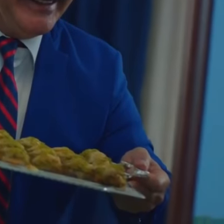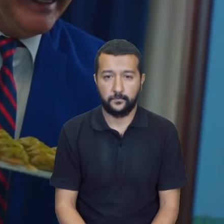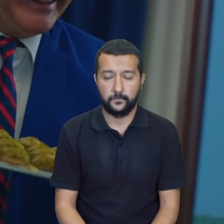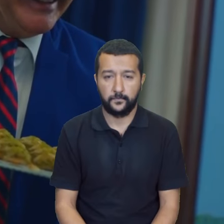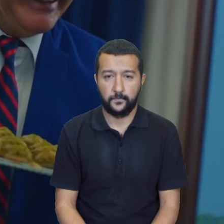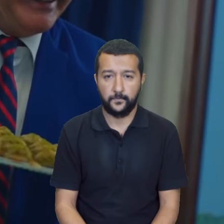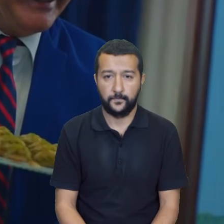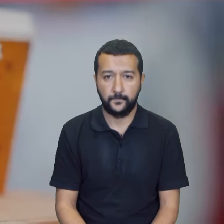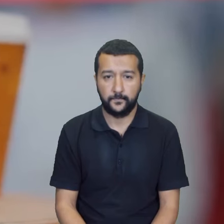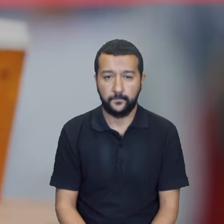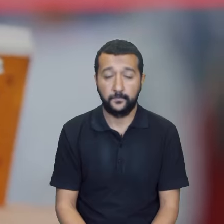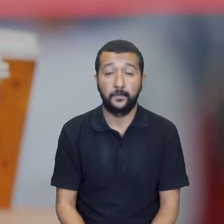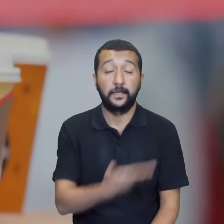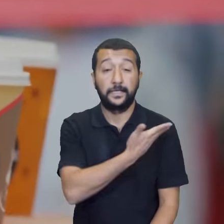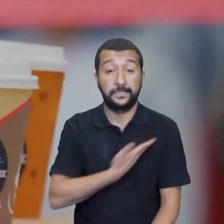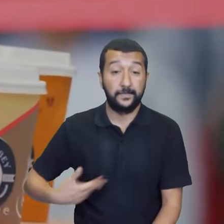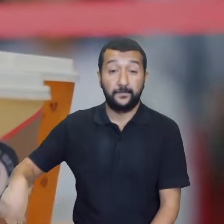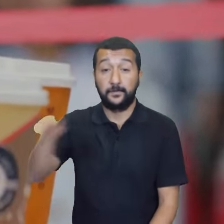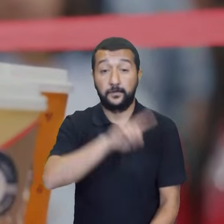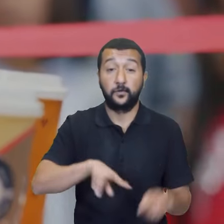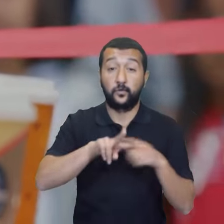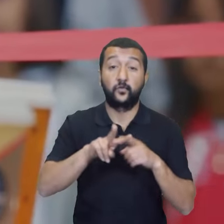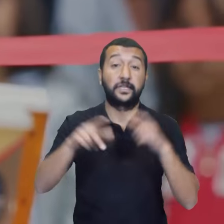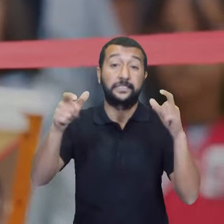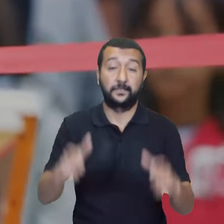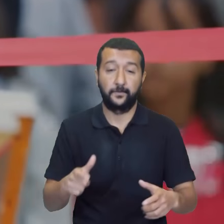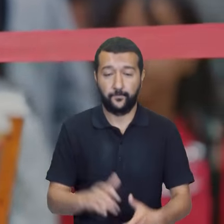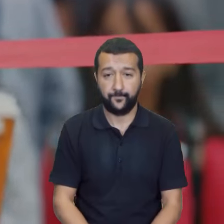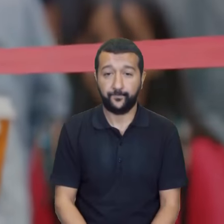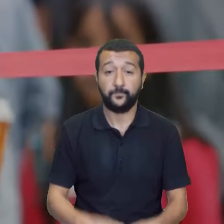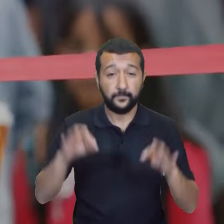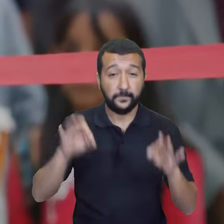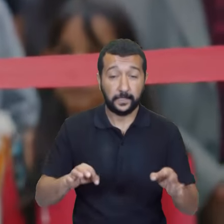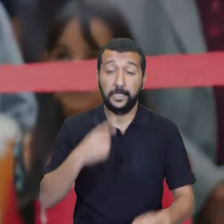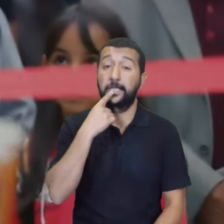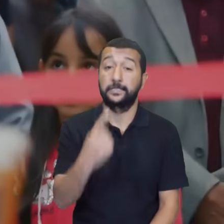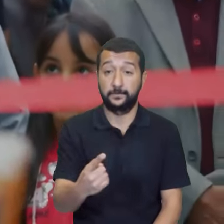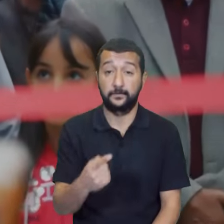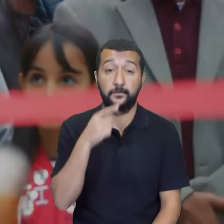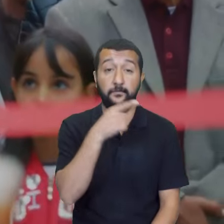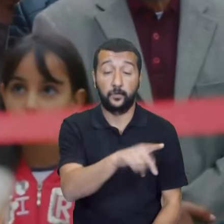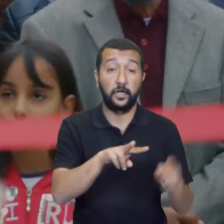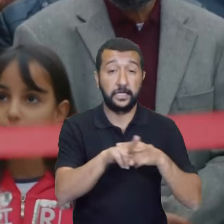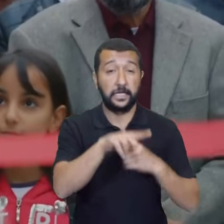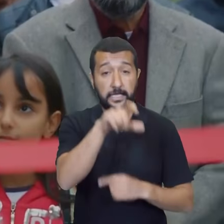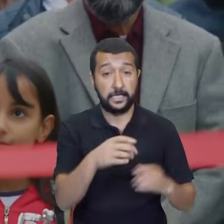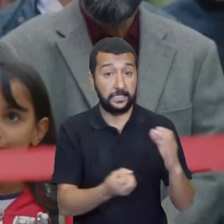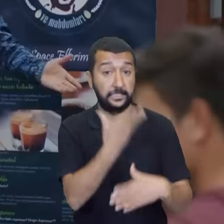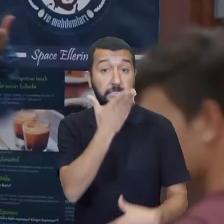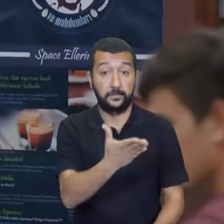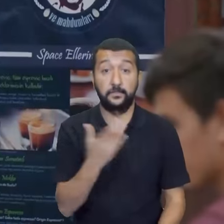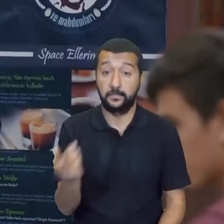kurnaz sırıtı. Tıklığıyla pozunu takındı. Sevgili yuvacıklılar, şimdi diyeceksiniz ki bu yadigar nereden